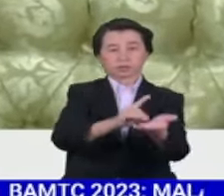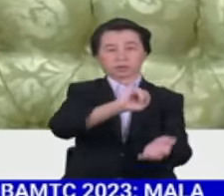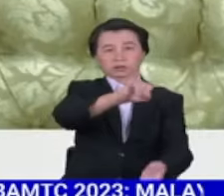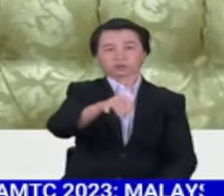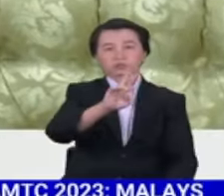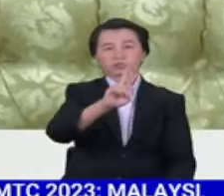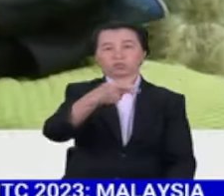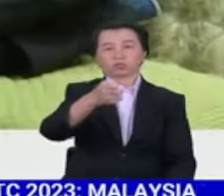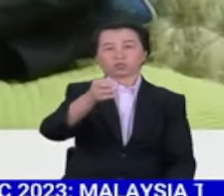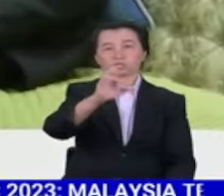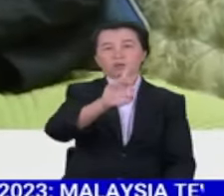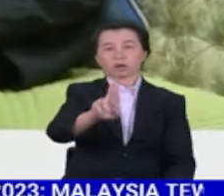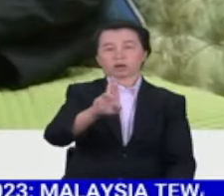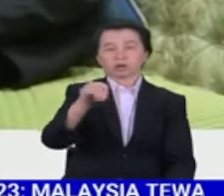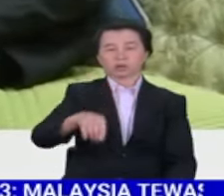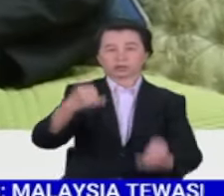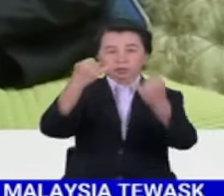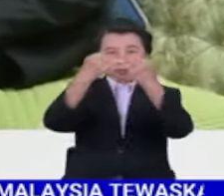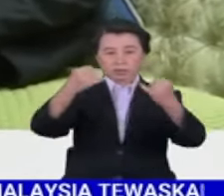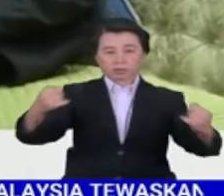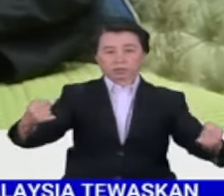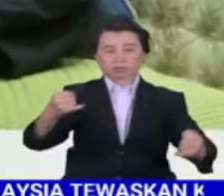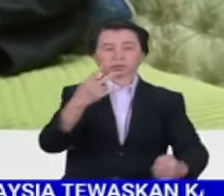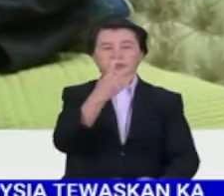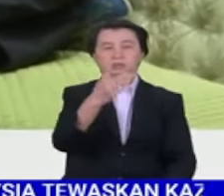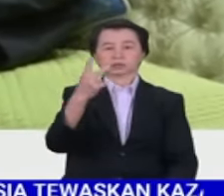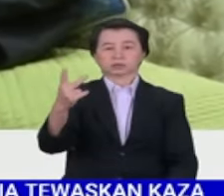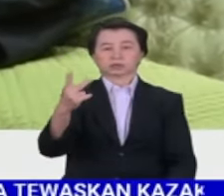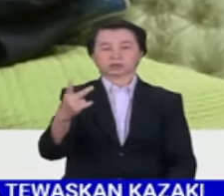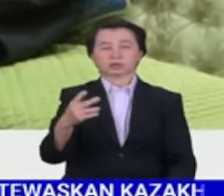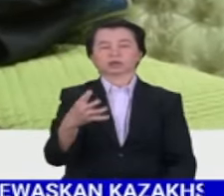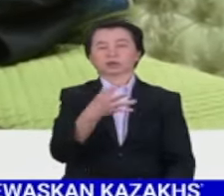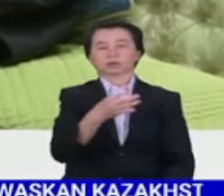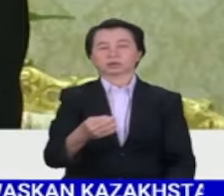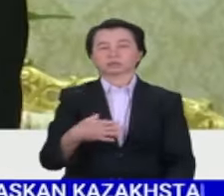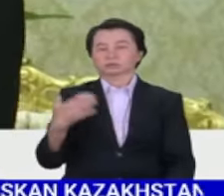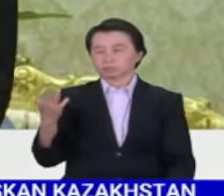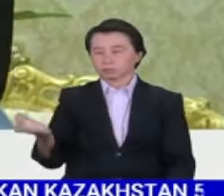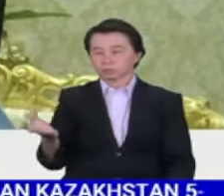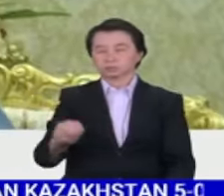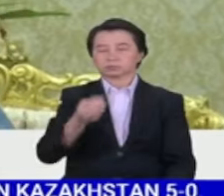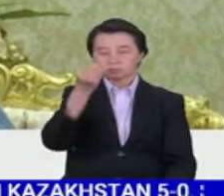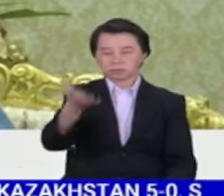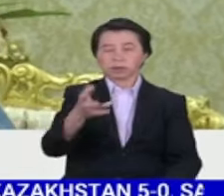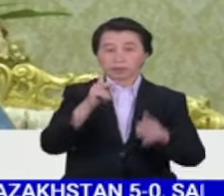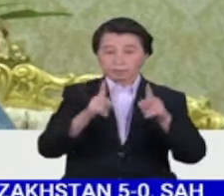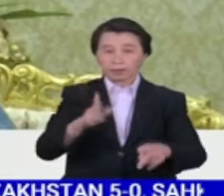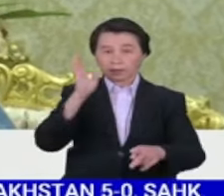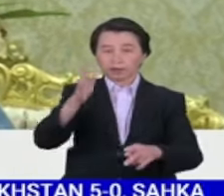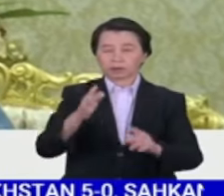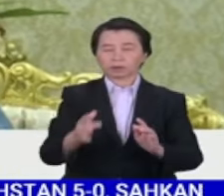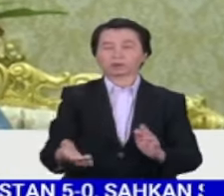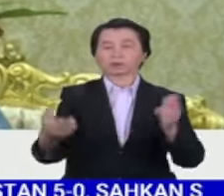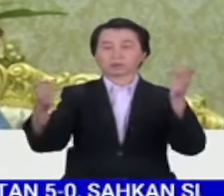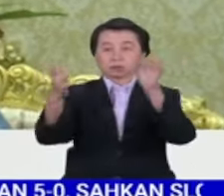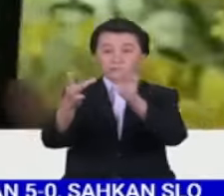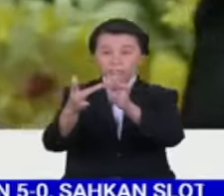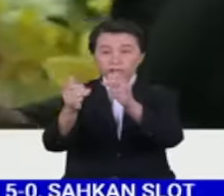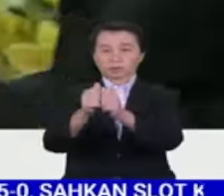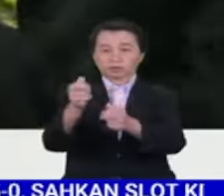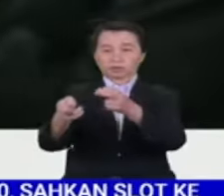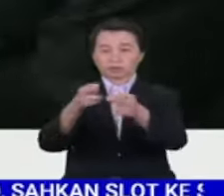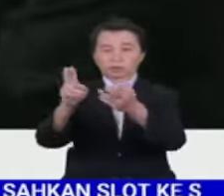7 di istana Sri Kinabalu Dalam pada itu beliau memaklumkan pihaknya akan berhubungan dengan